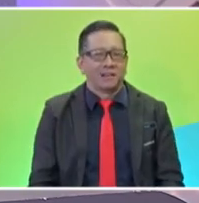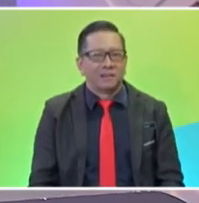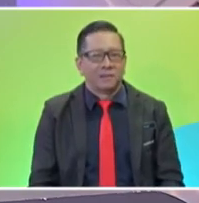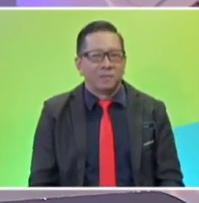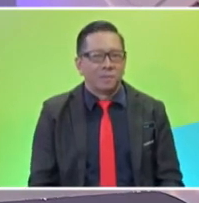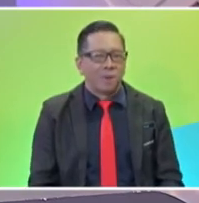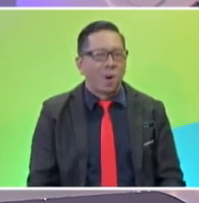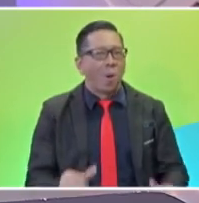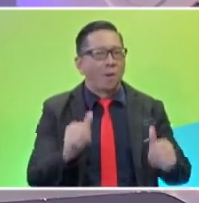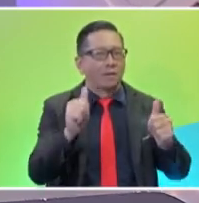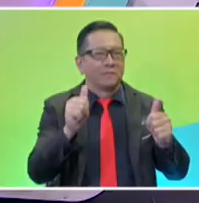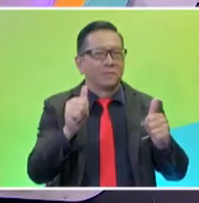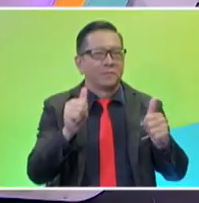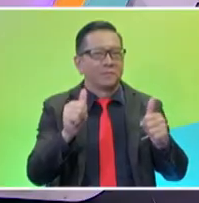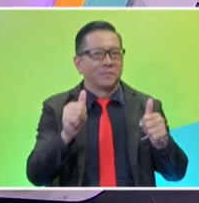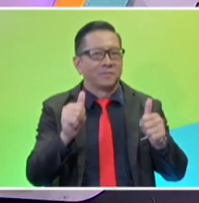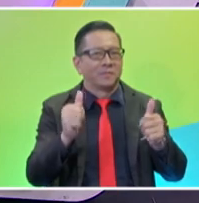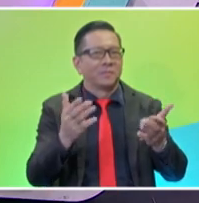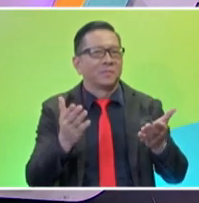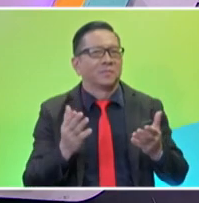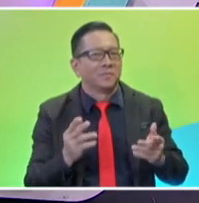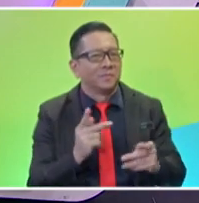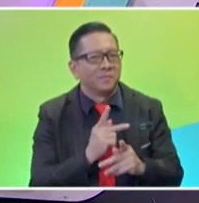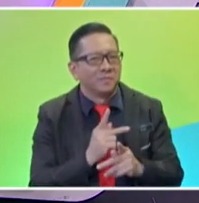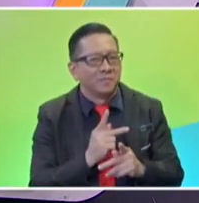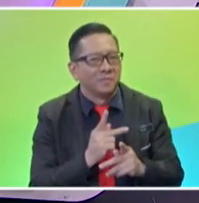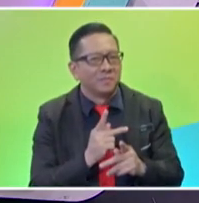Oke terima kasih